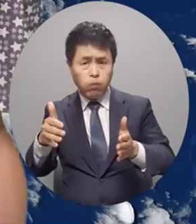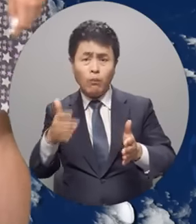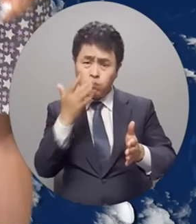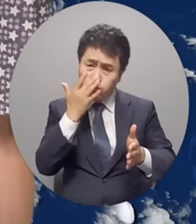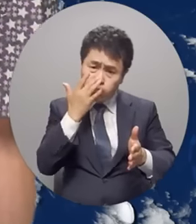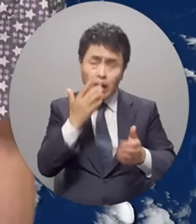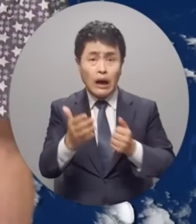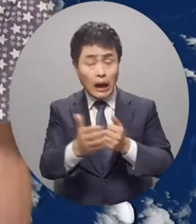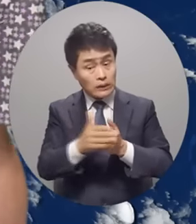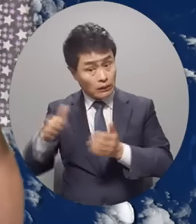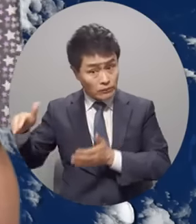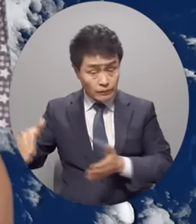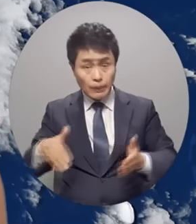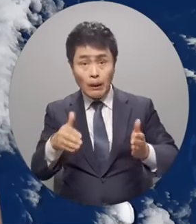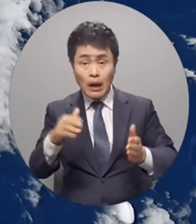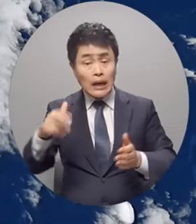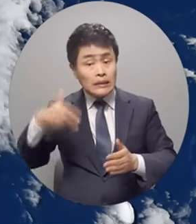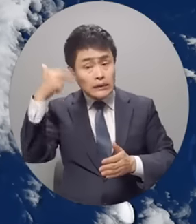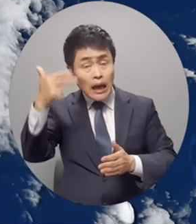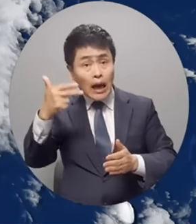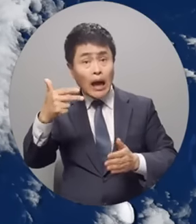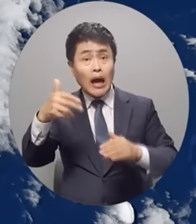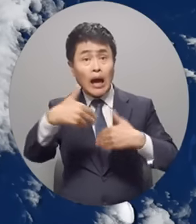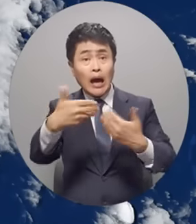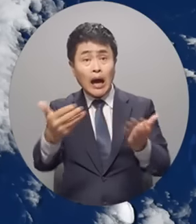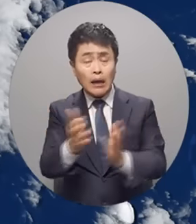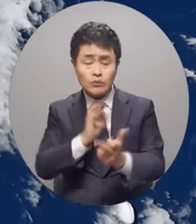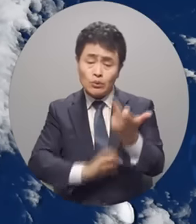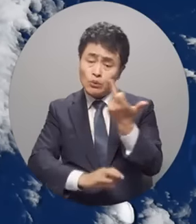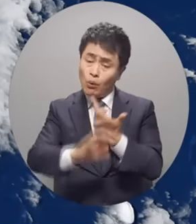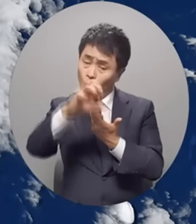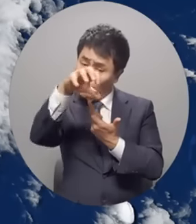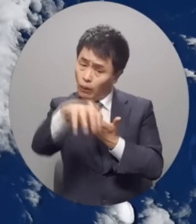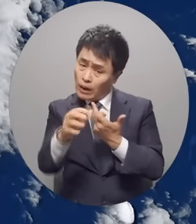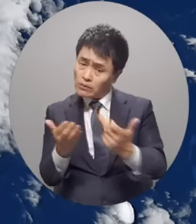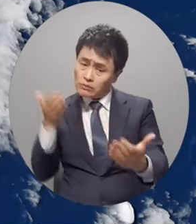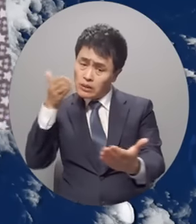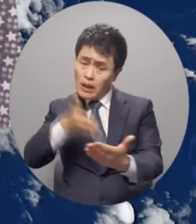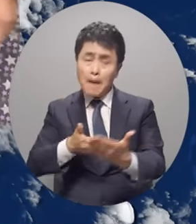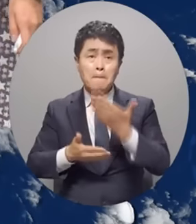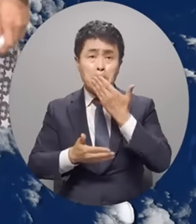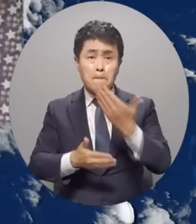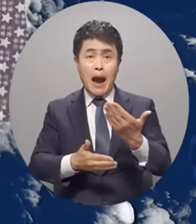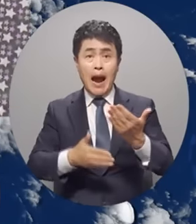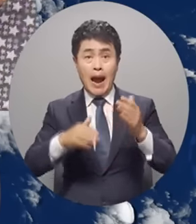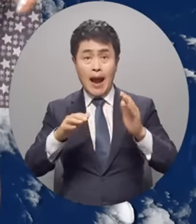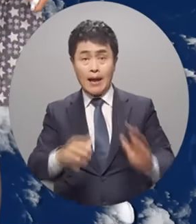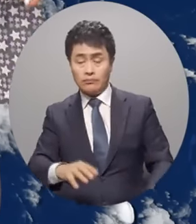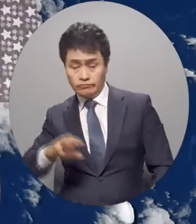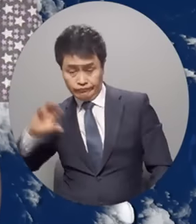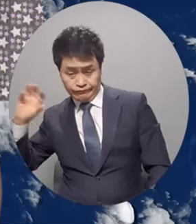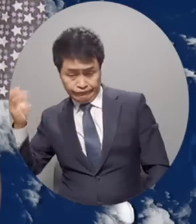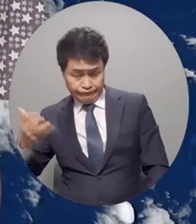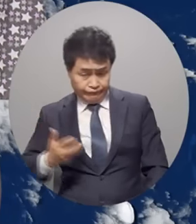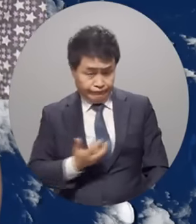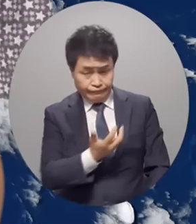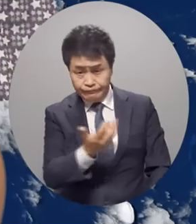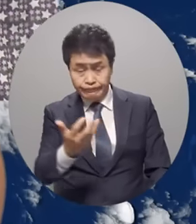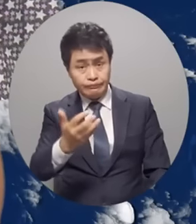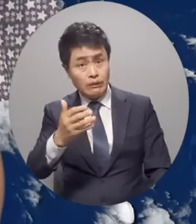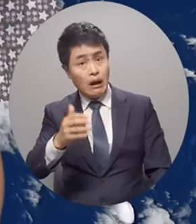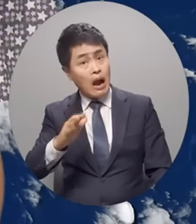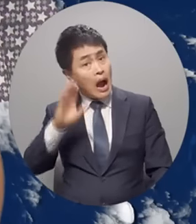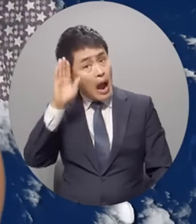현재 예상대로라면 다음 주 중국 동해안을 향해 북상할 전망에 있고요 또이 태풍의 진로가 앞으로 남은